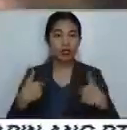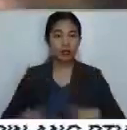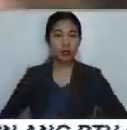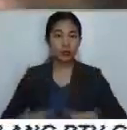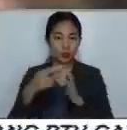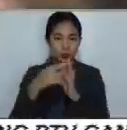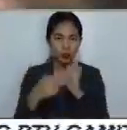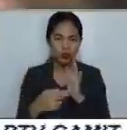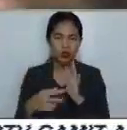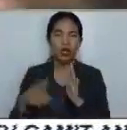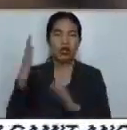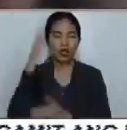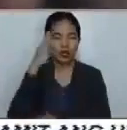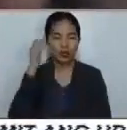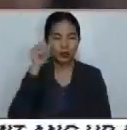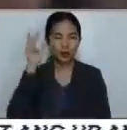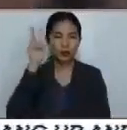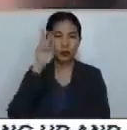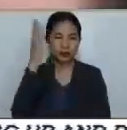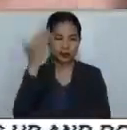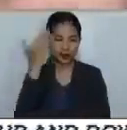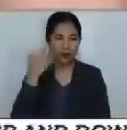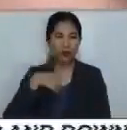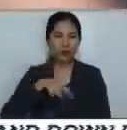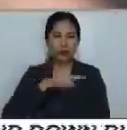datos ng lungsod, umabot na sa